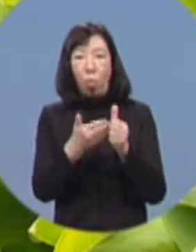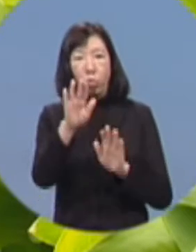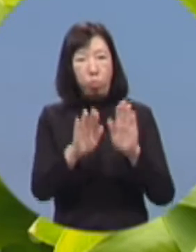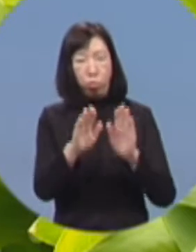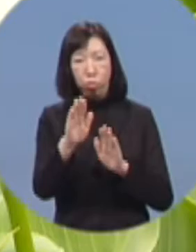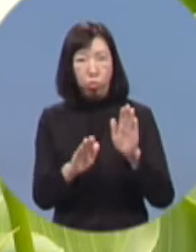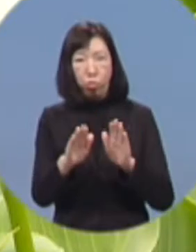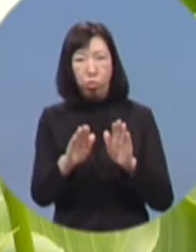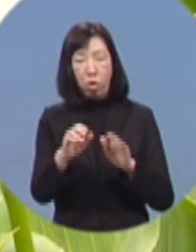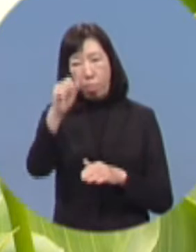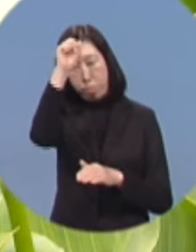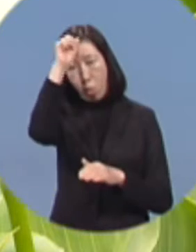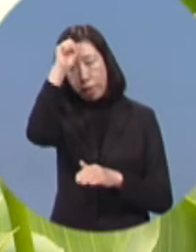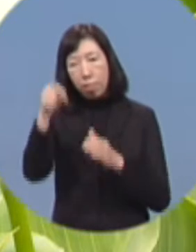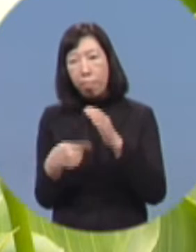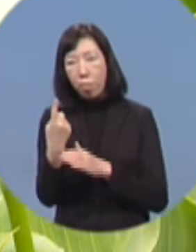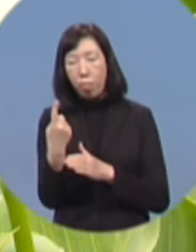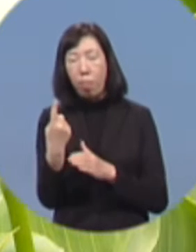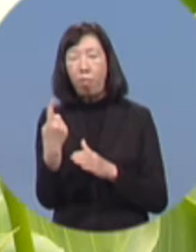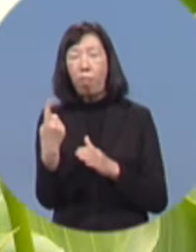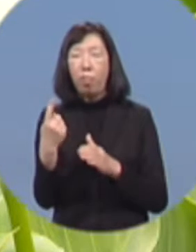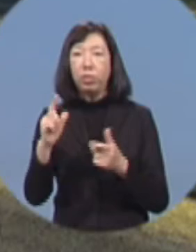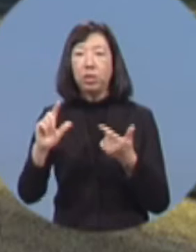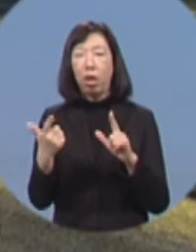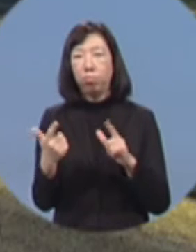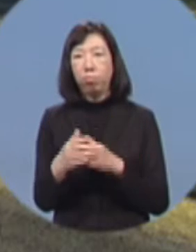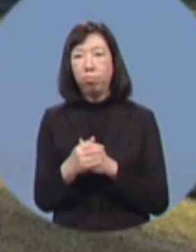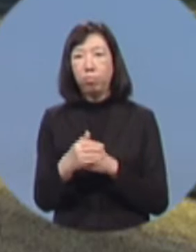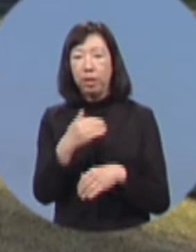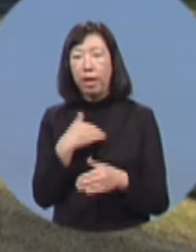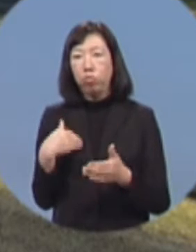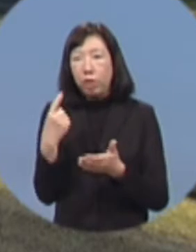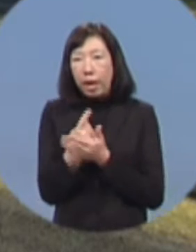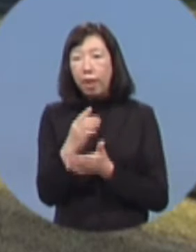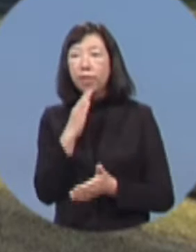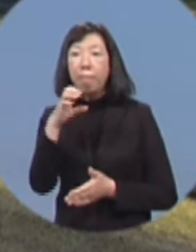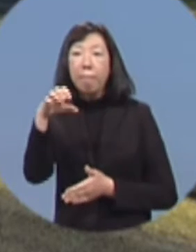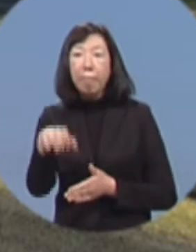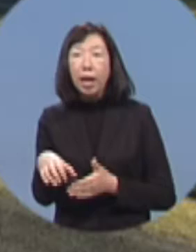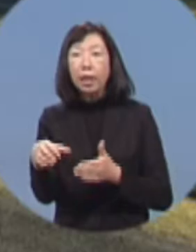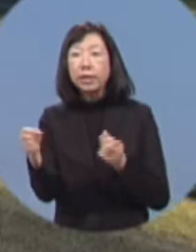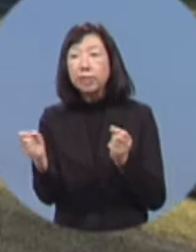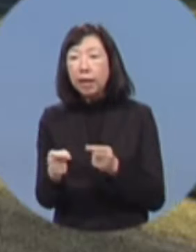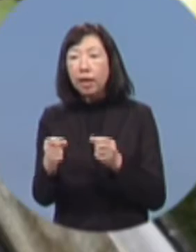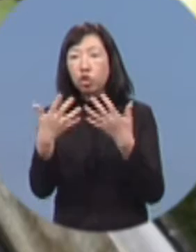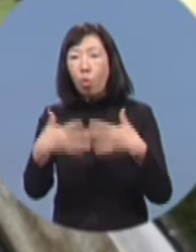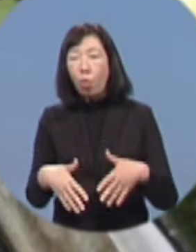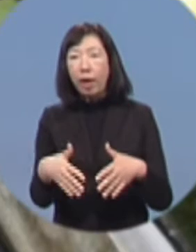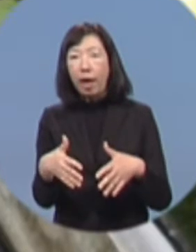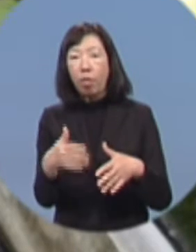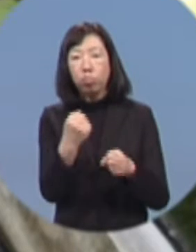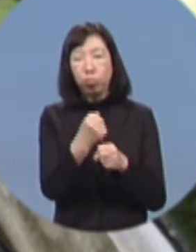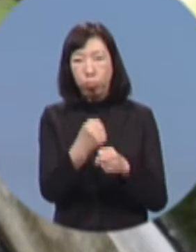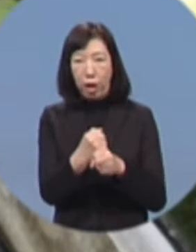ですとか、あとは病気の出方も変わってきてしまいますので、なるべく現地に近い栽培条件を再現でき